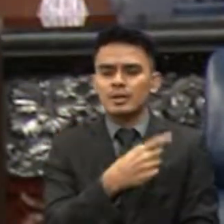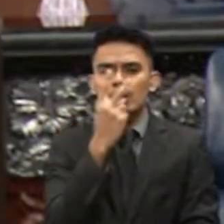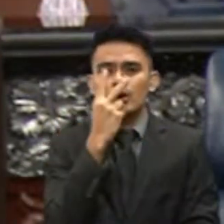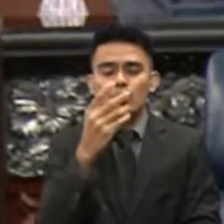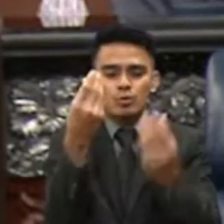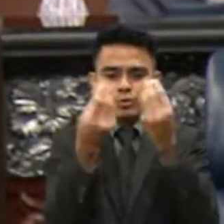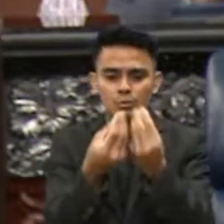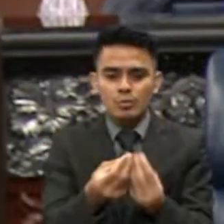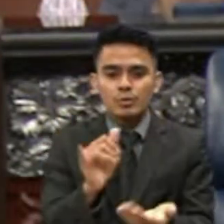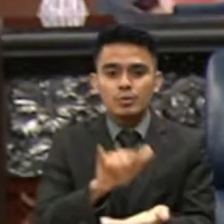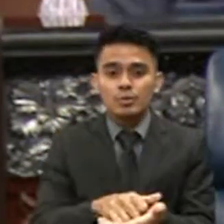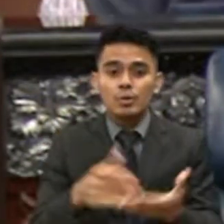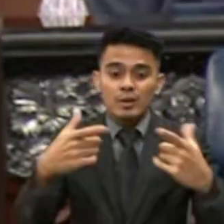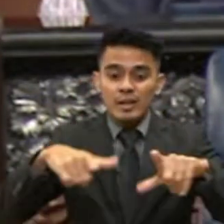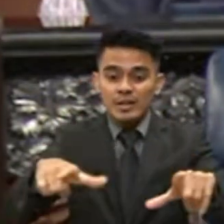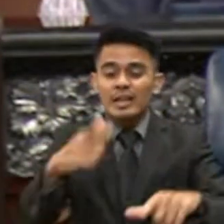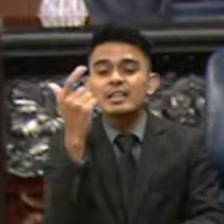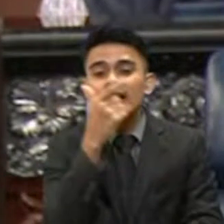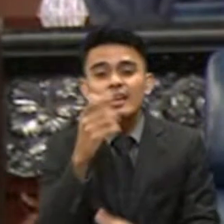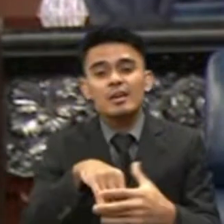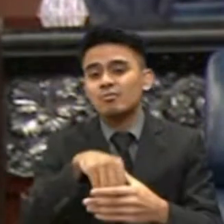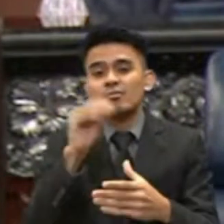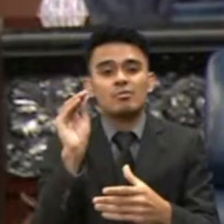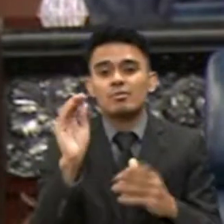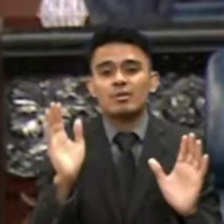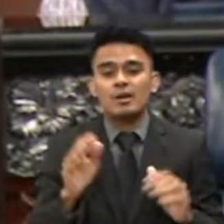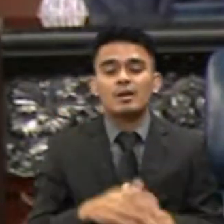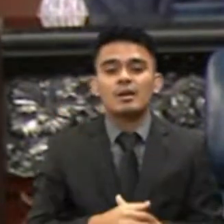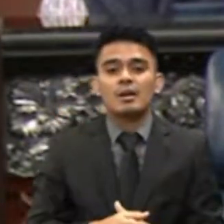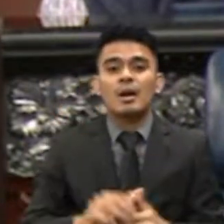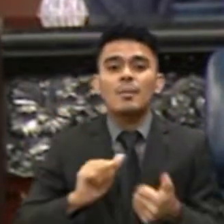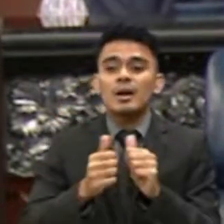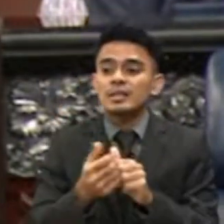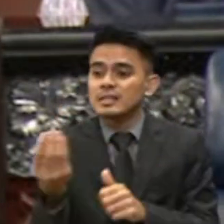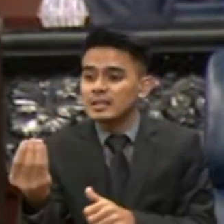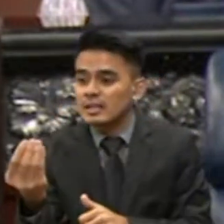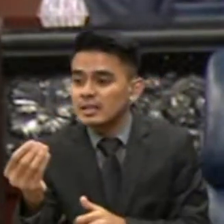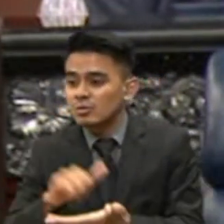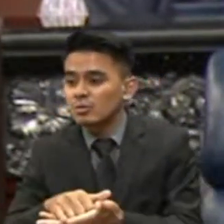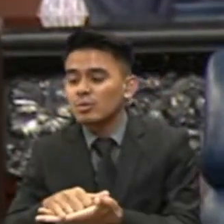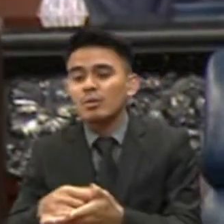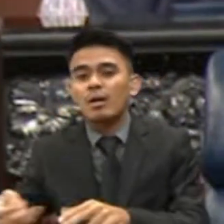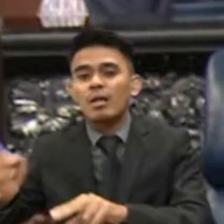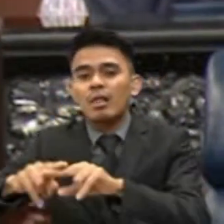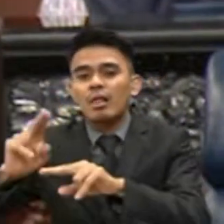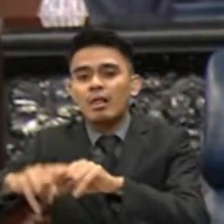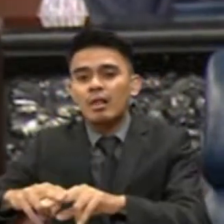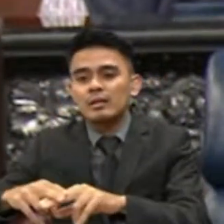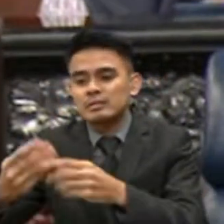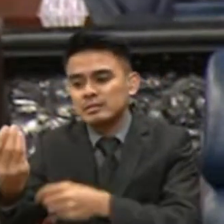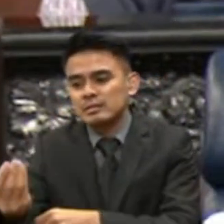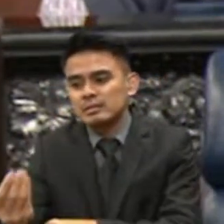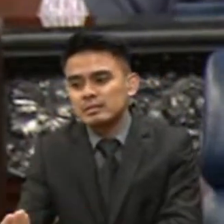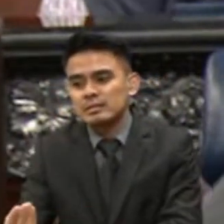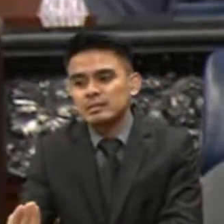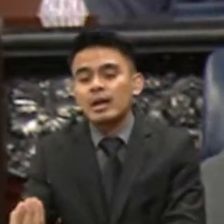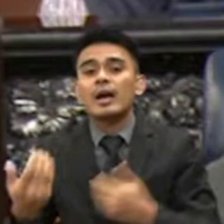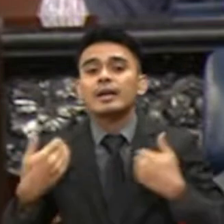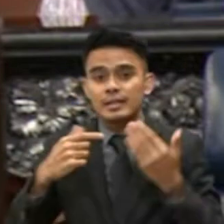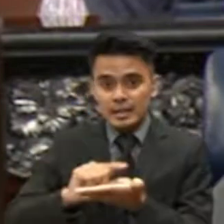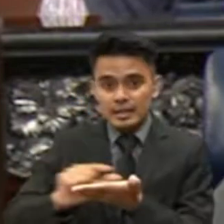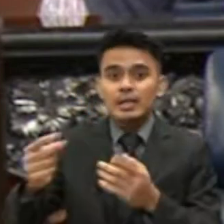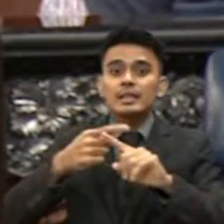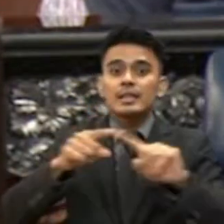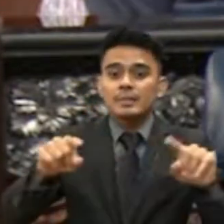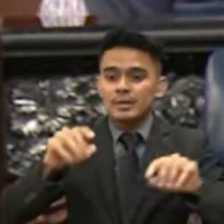angka-angka itu yang layak atau mereka mau keluarkan ya masalahnya yang sikit tuh makin sedikit pengeluarannya walaupun mereka akan ada gaji tapi